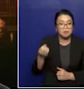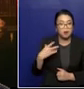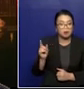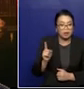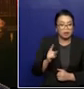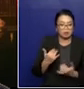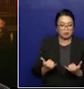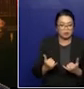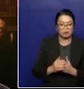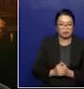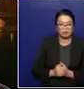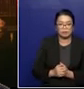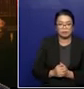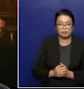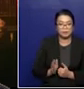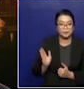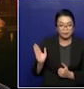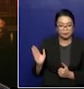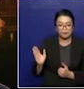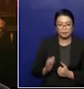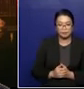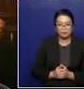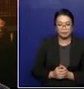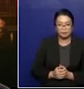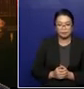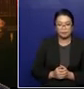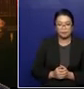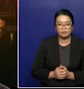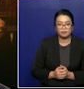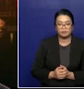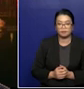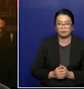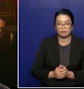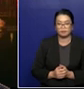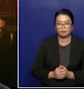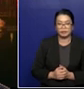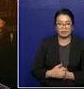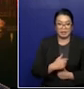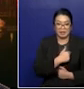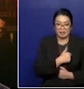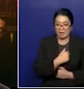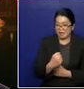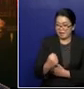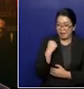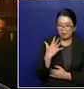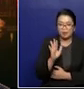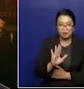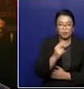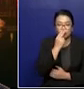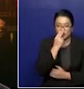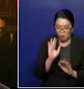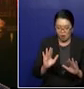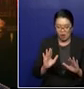ตั้งแต่นี้สไลด์นี้ต่อไปนะฮะถ้าคนจิตใจไม่เข้มแข็งอย่าดูเลยฮะเ